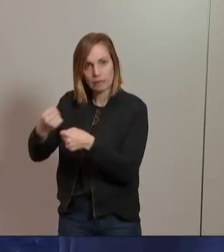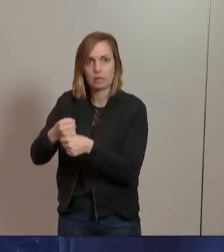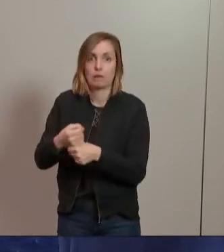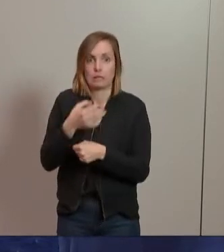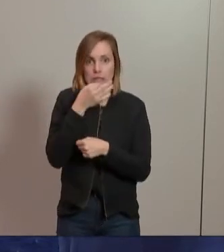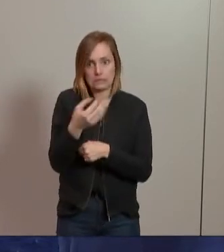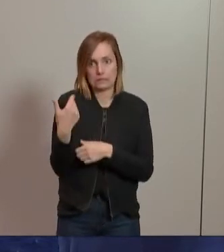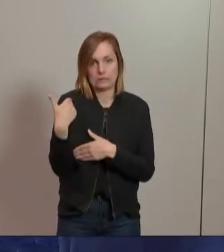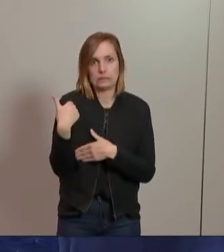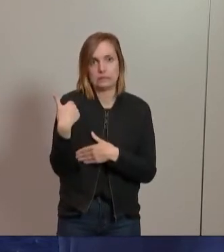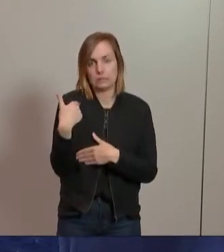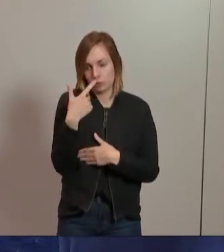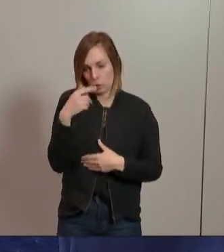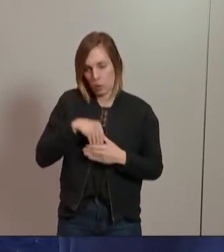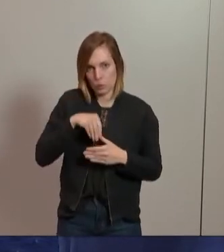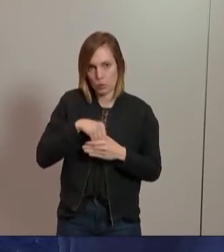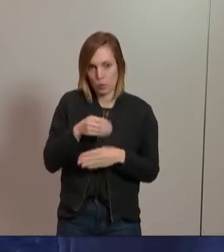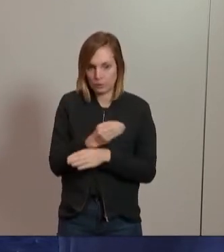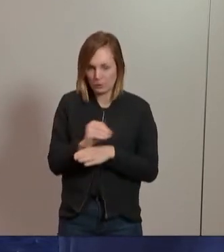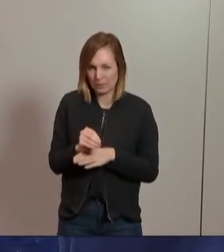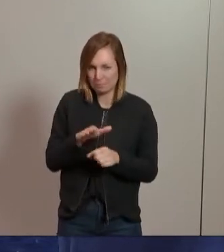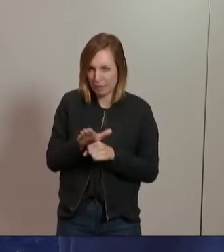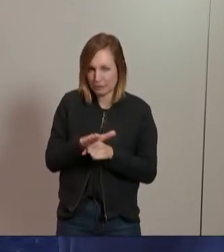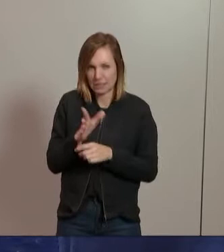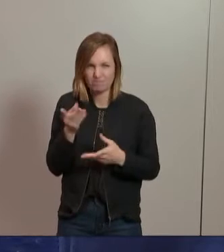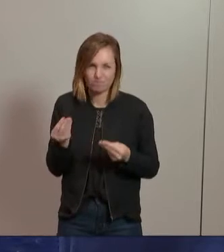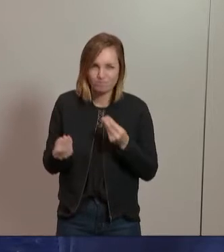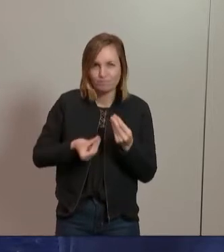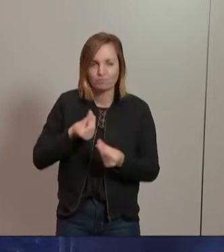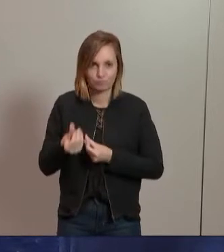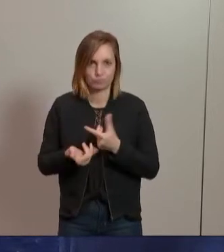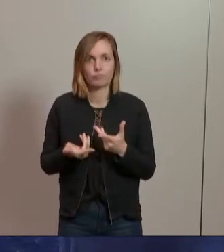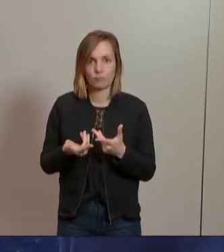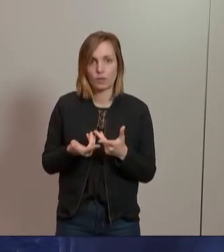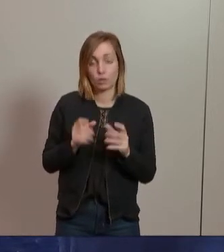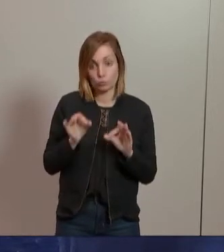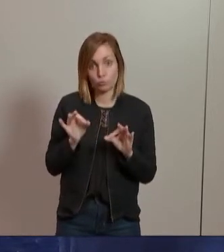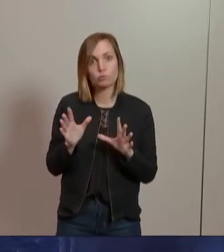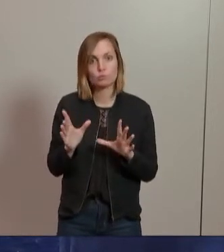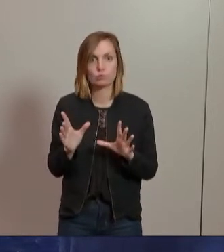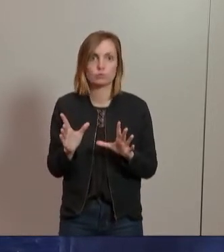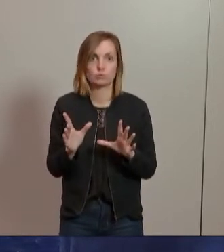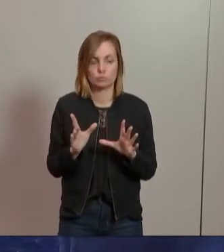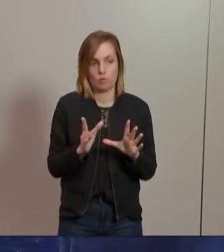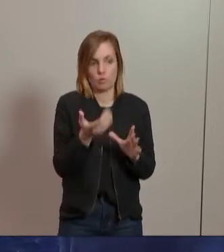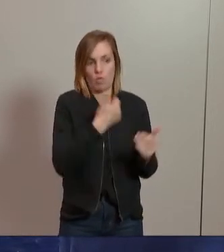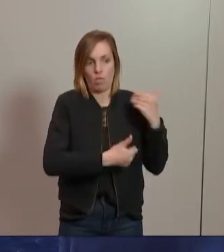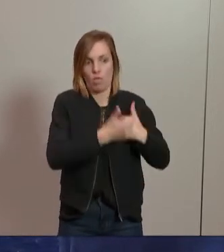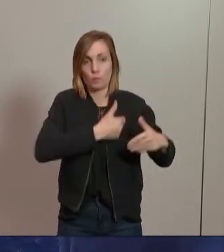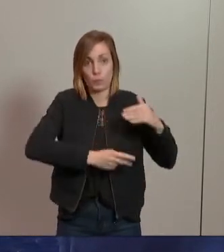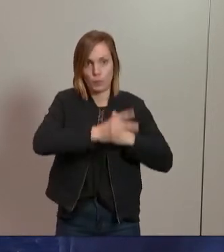d'insécurité reste important chez nombreux de nos concitoyens. Et la demande donc de sécurité et de tranquillité publique de leur part ne cesse de